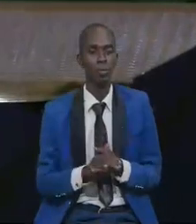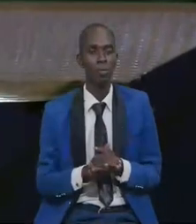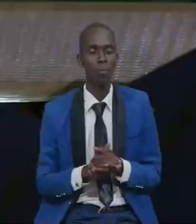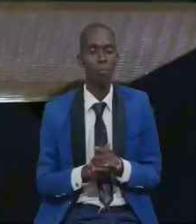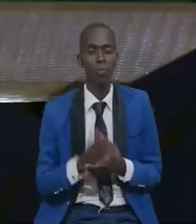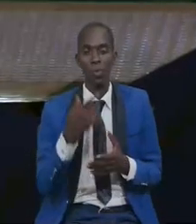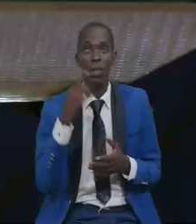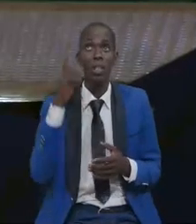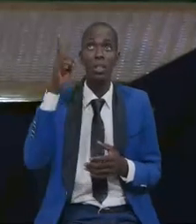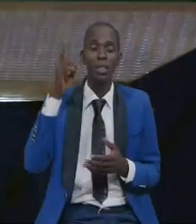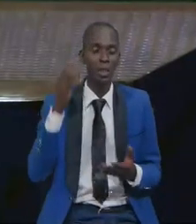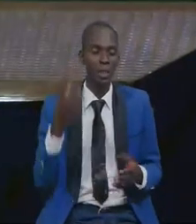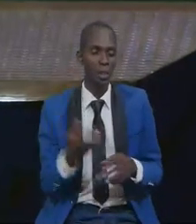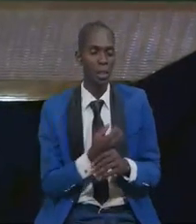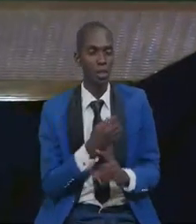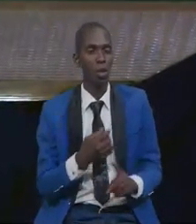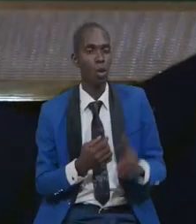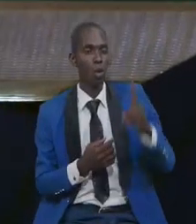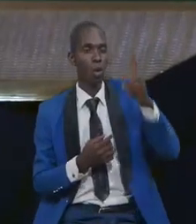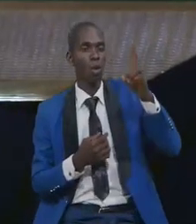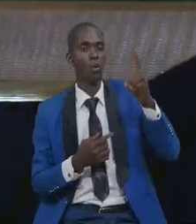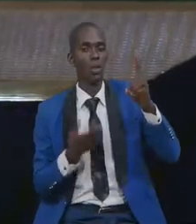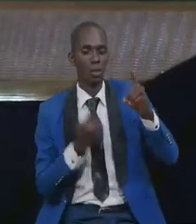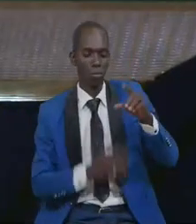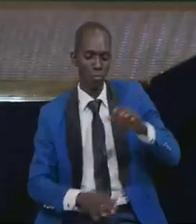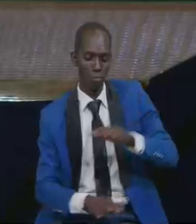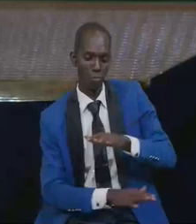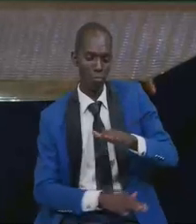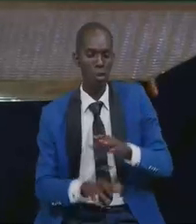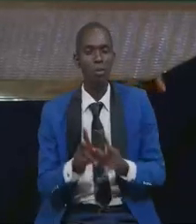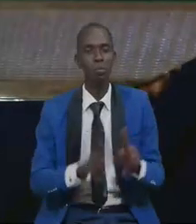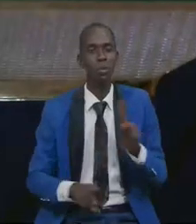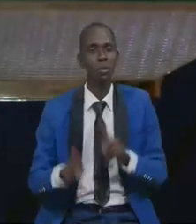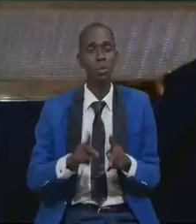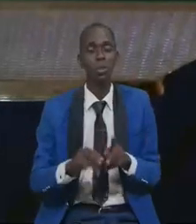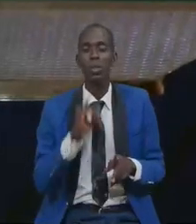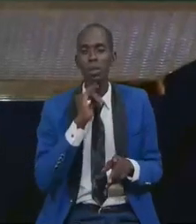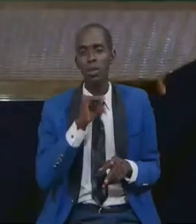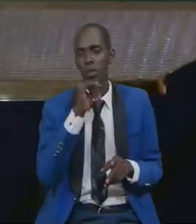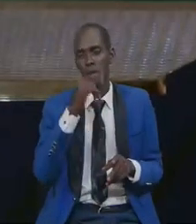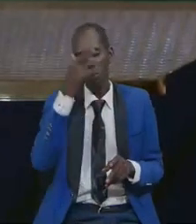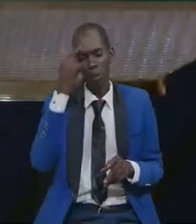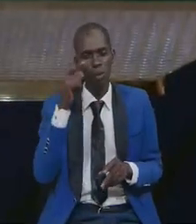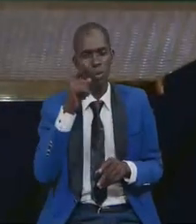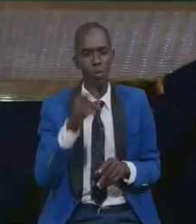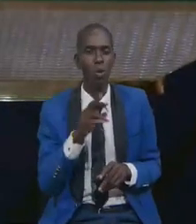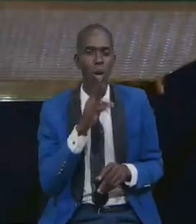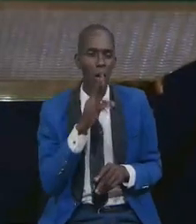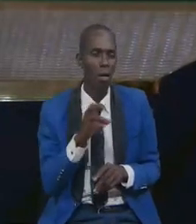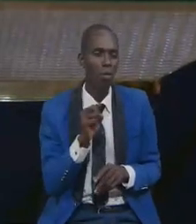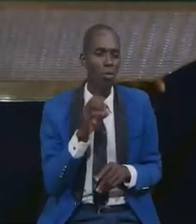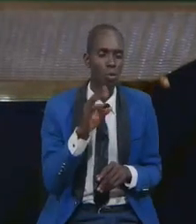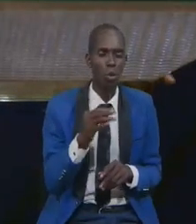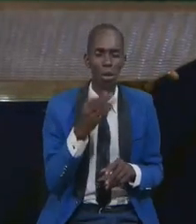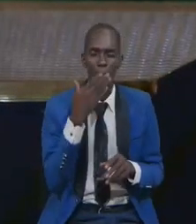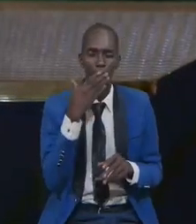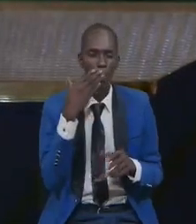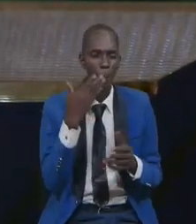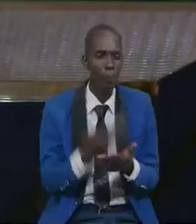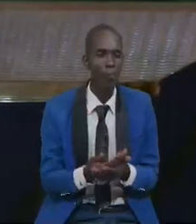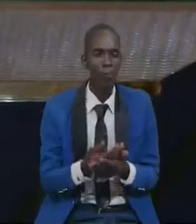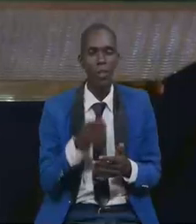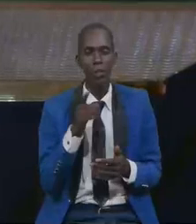élève le plus vil des hommes, le plus bas des hommes. Ce n'est pas parce que vous êtes tellement propre, vous êtes tellement bon, vous êtes